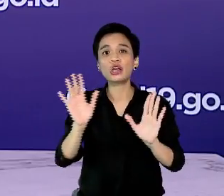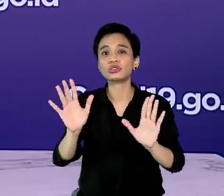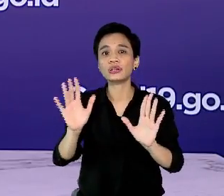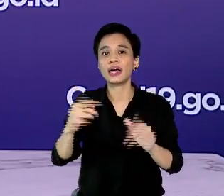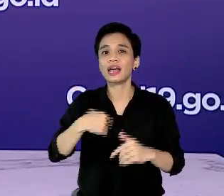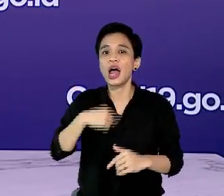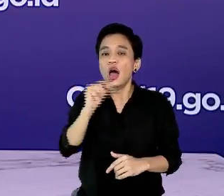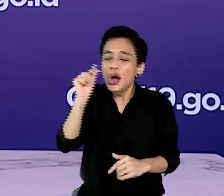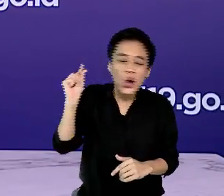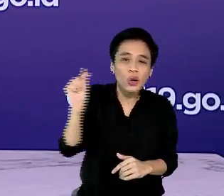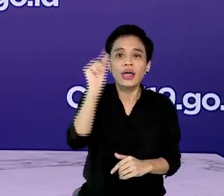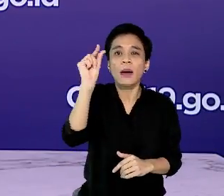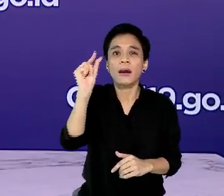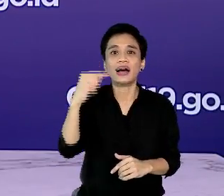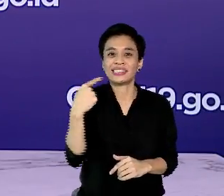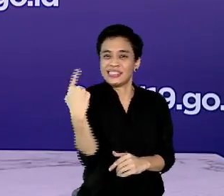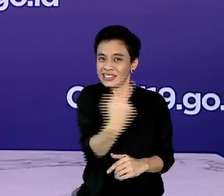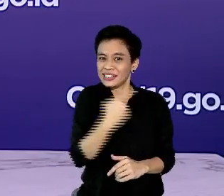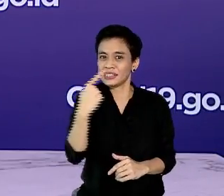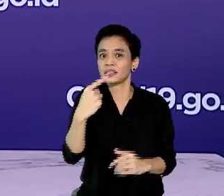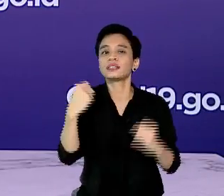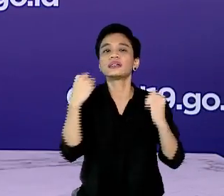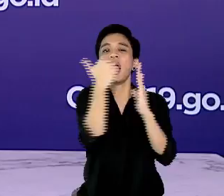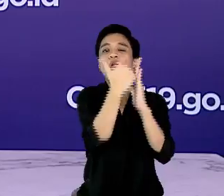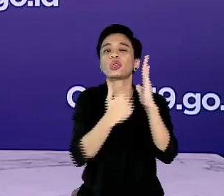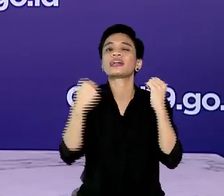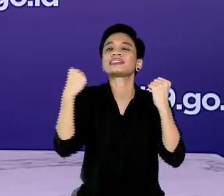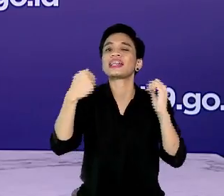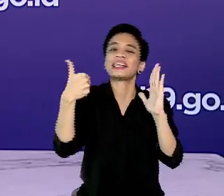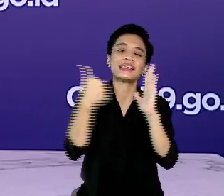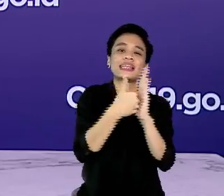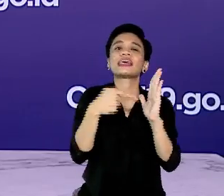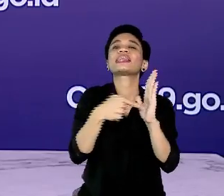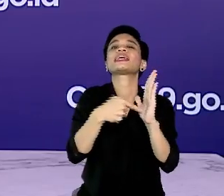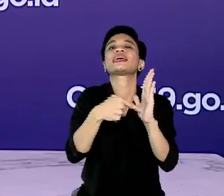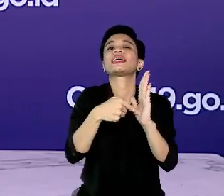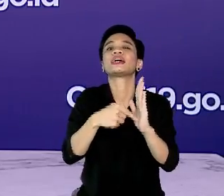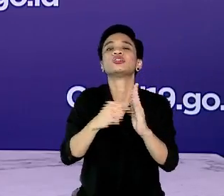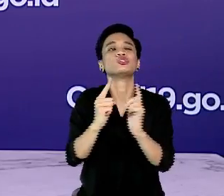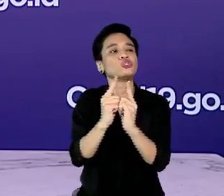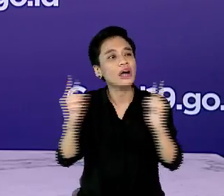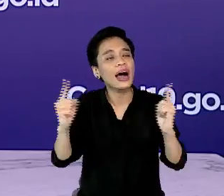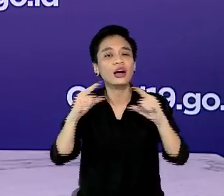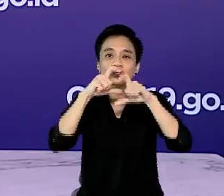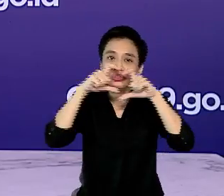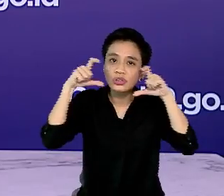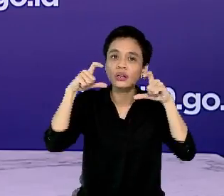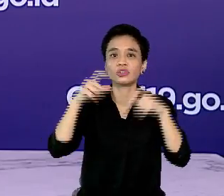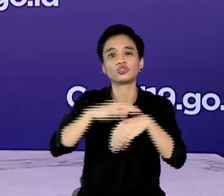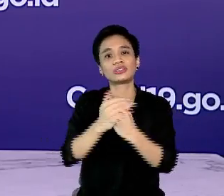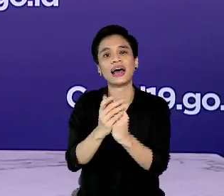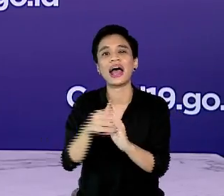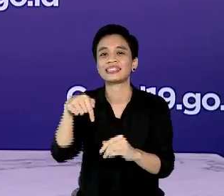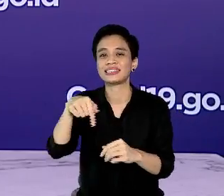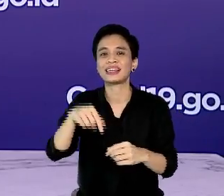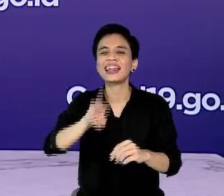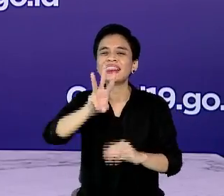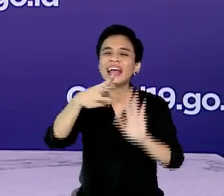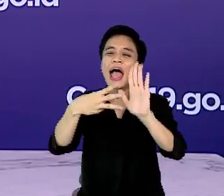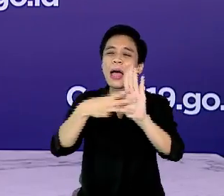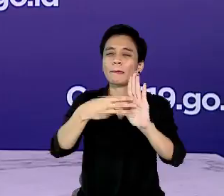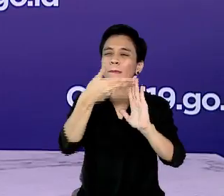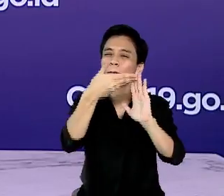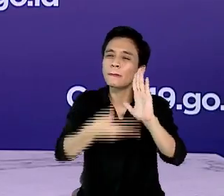kita lakukan adalah menjalankan protokol kesehatan, menjaga jarak, mencuci tangan, dan menggunakan masker. Karena dengan 3M